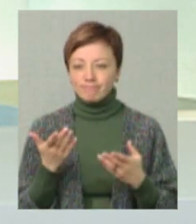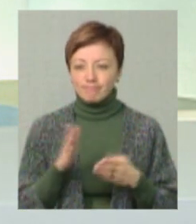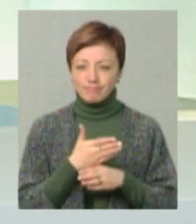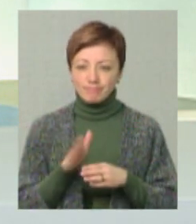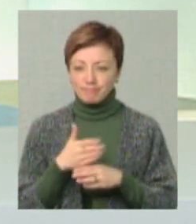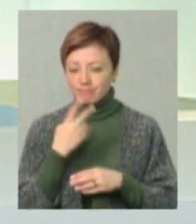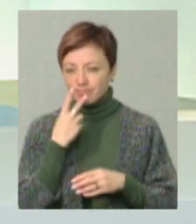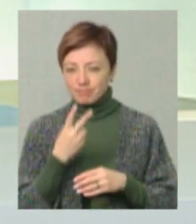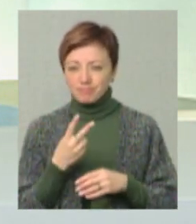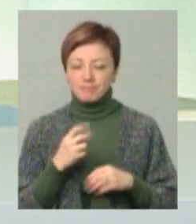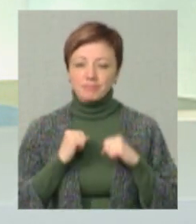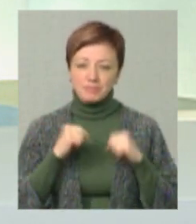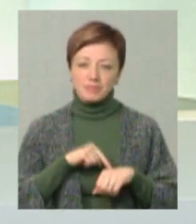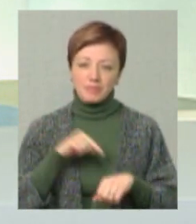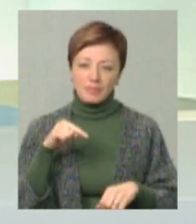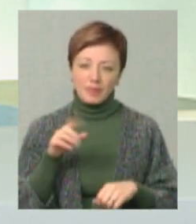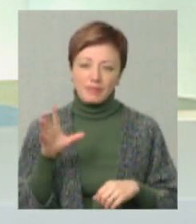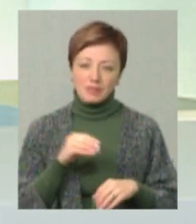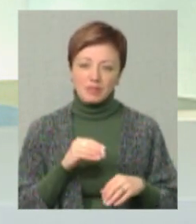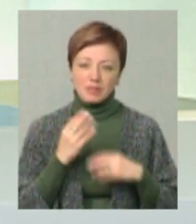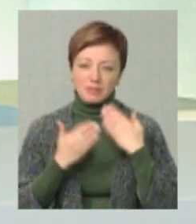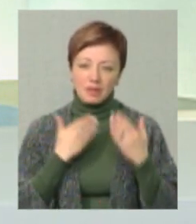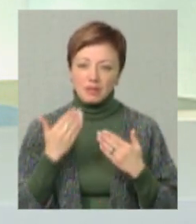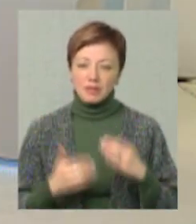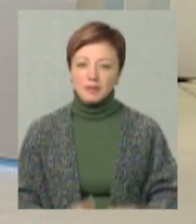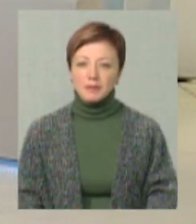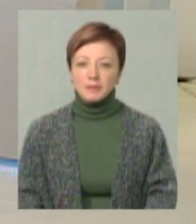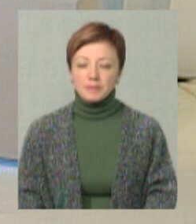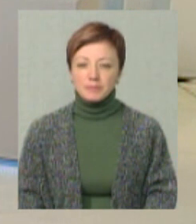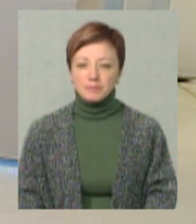фільтруємо, але намагаємося реагувати на всі звернення.